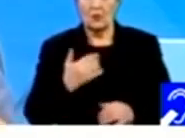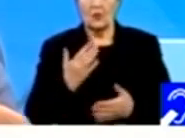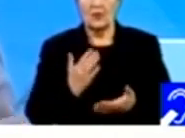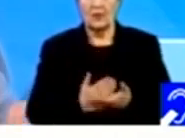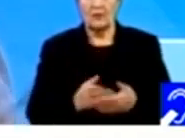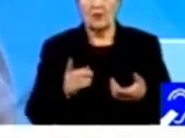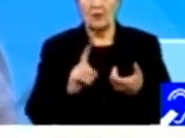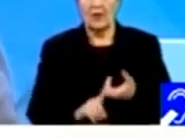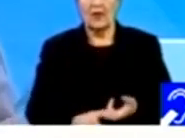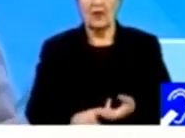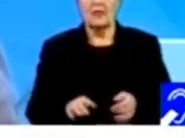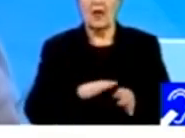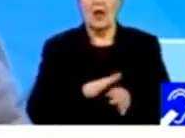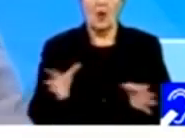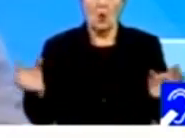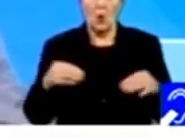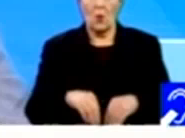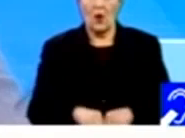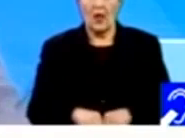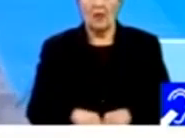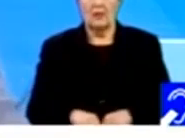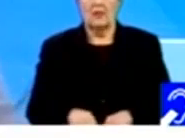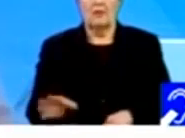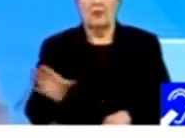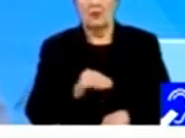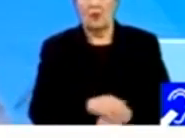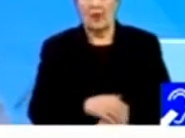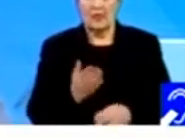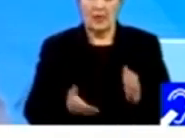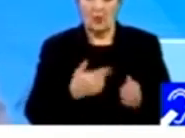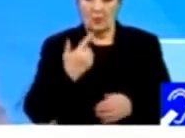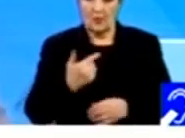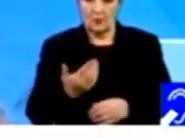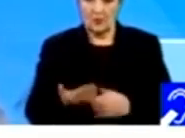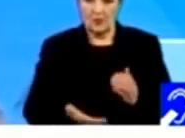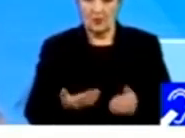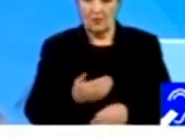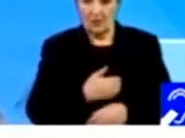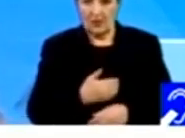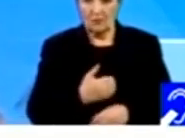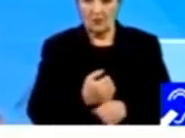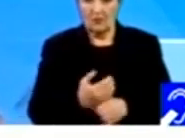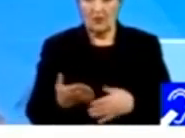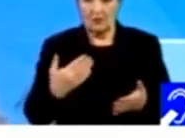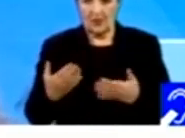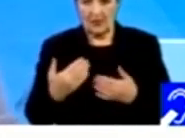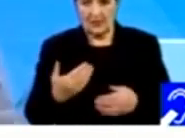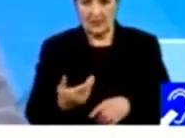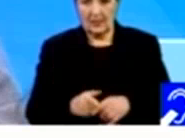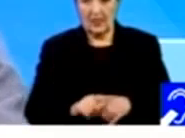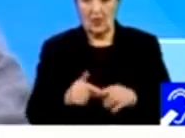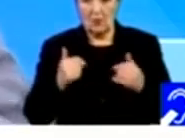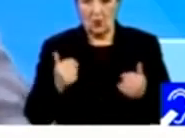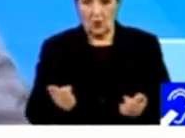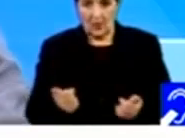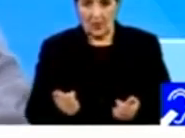date acumulate pentru toate aceste trei documente strategice. Eu am zis că dacă nu, eu vreau ca să avem o relație bună cu constructorii, dar asta ar